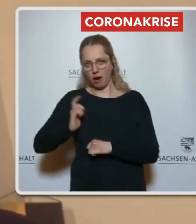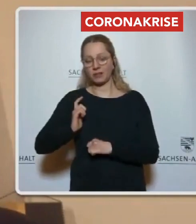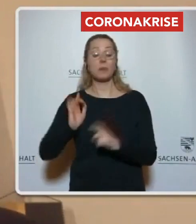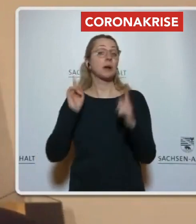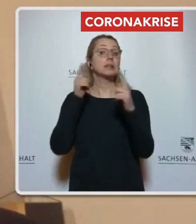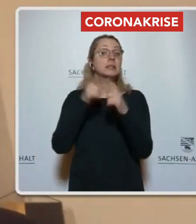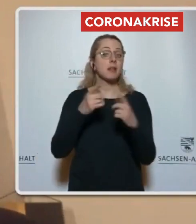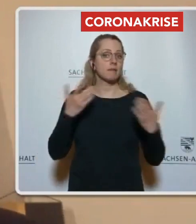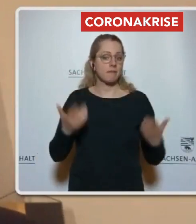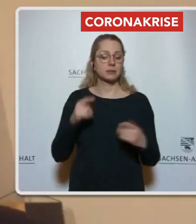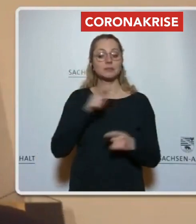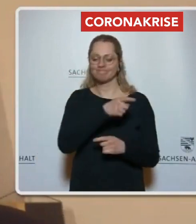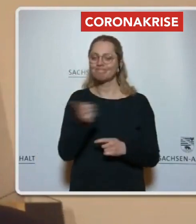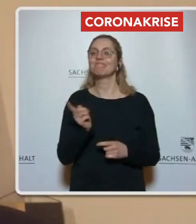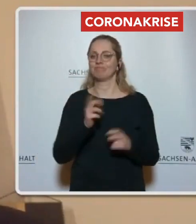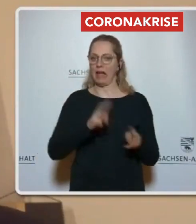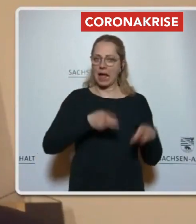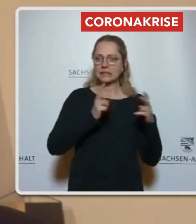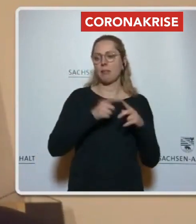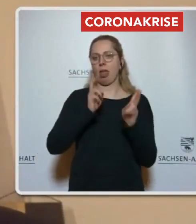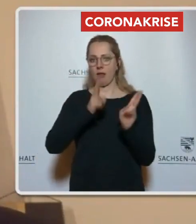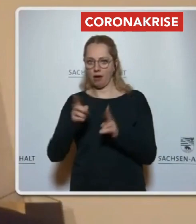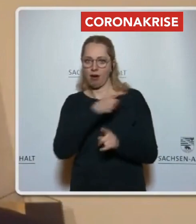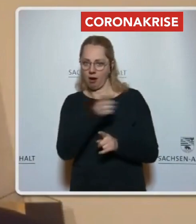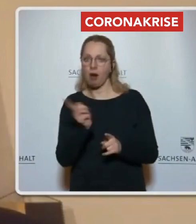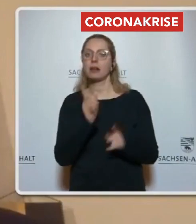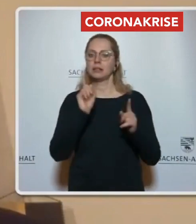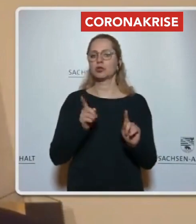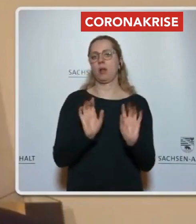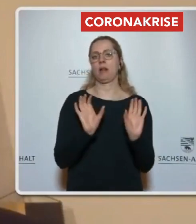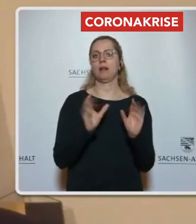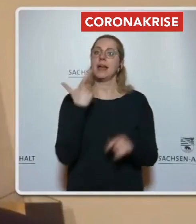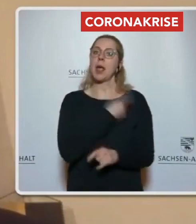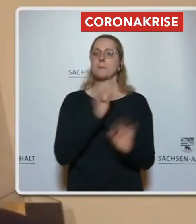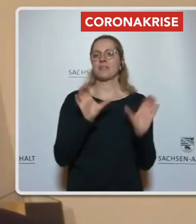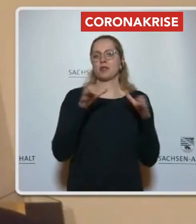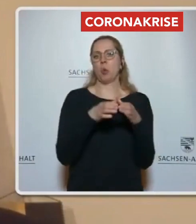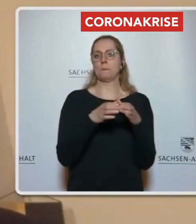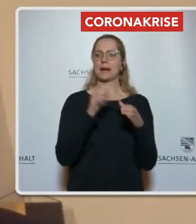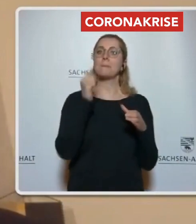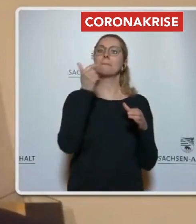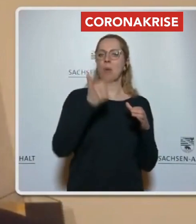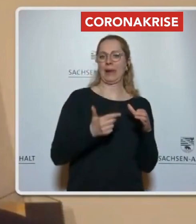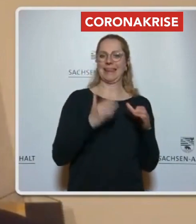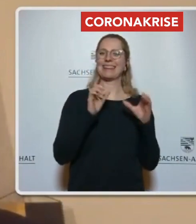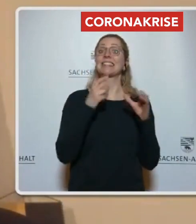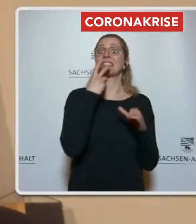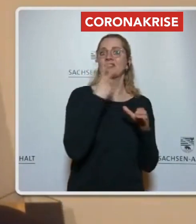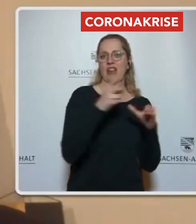Personenkreis dann in der Kategorie 2, also in der Prioritätengruppe 2 zu liegen kommt.